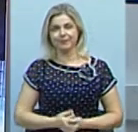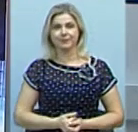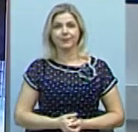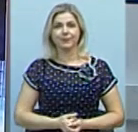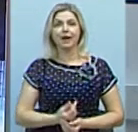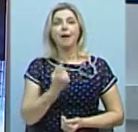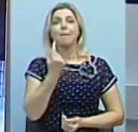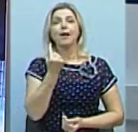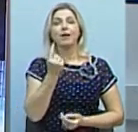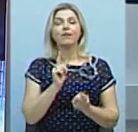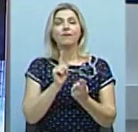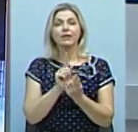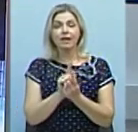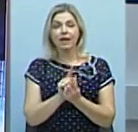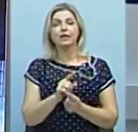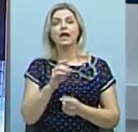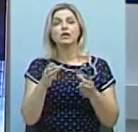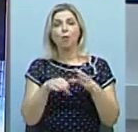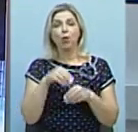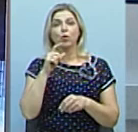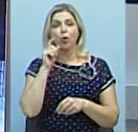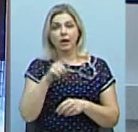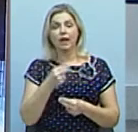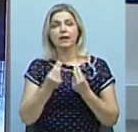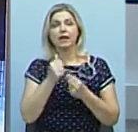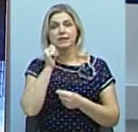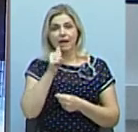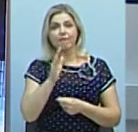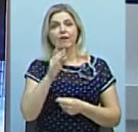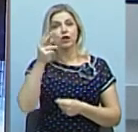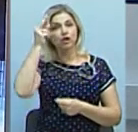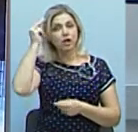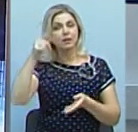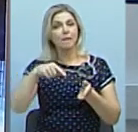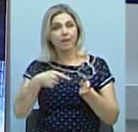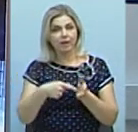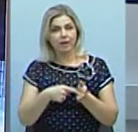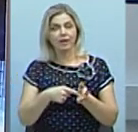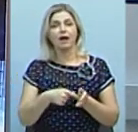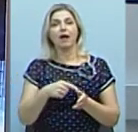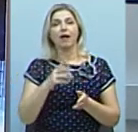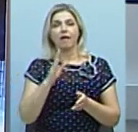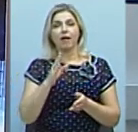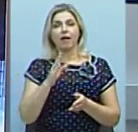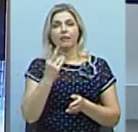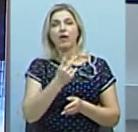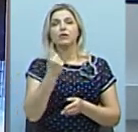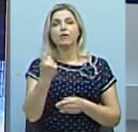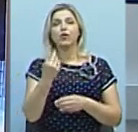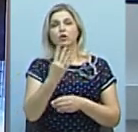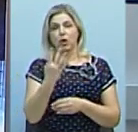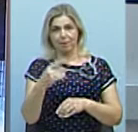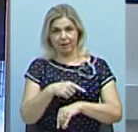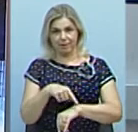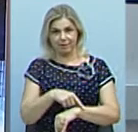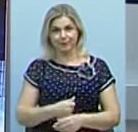Перший поєдинок Ліги націй збірна України зіграє завтра у чеському місті Угерське Градище у